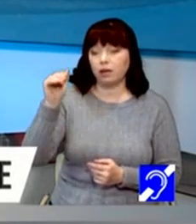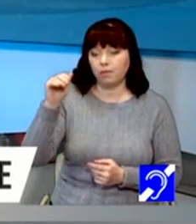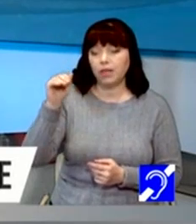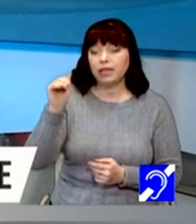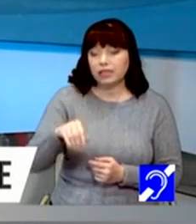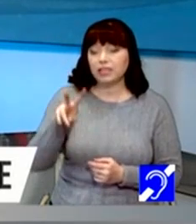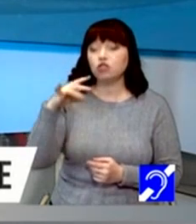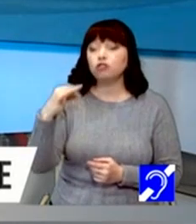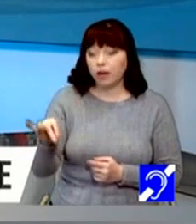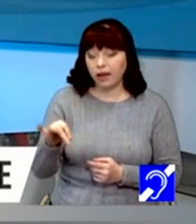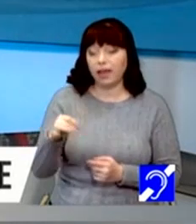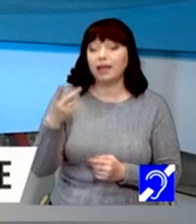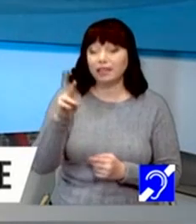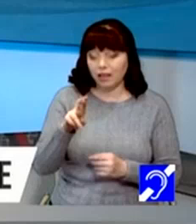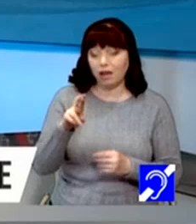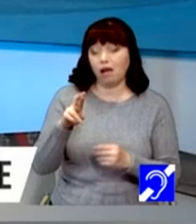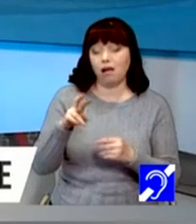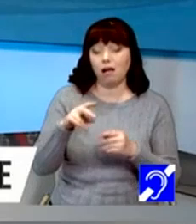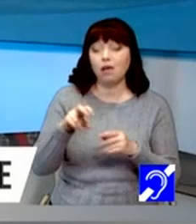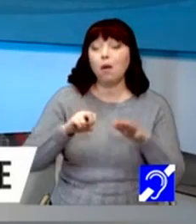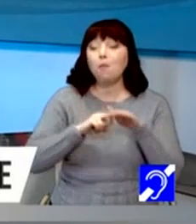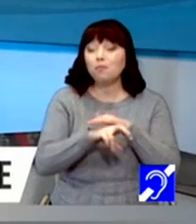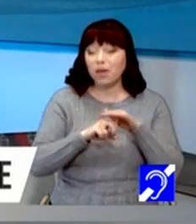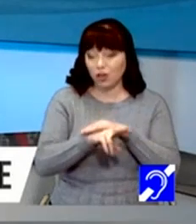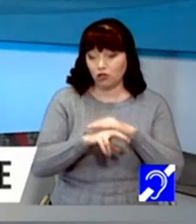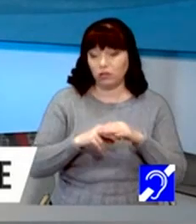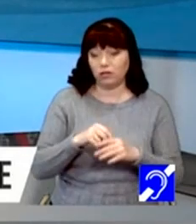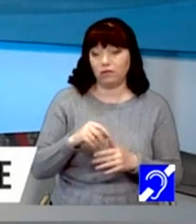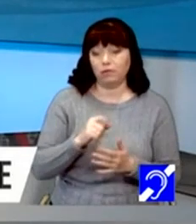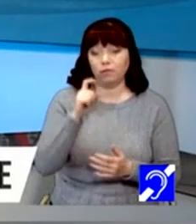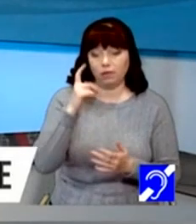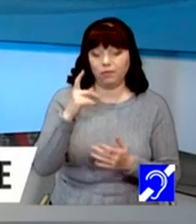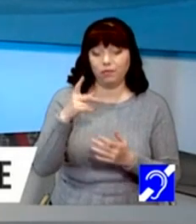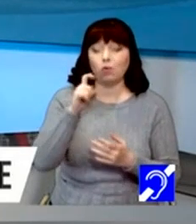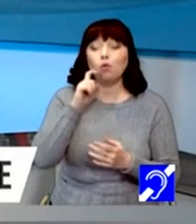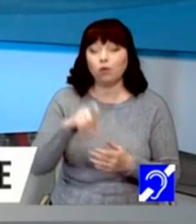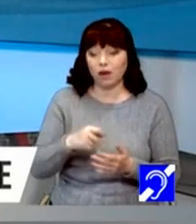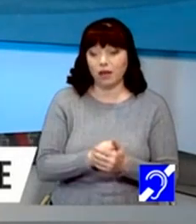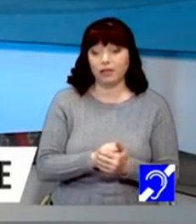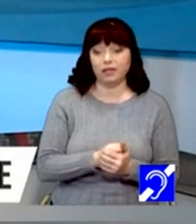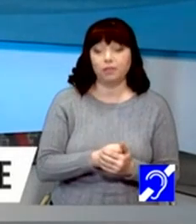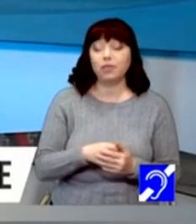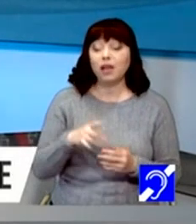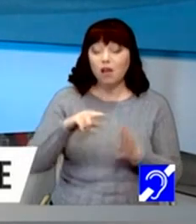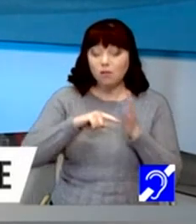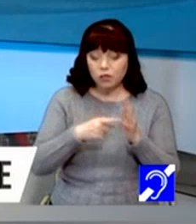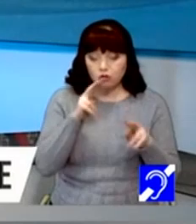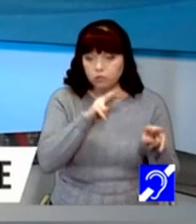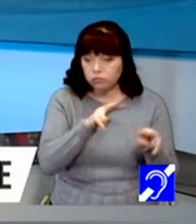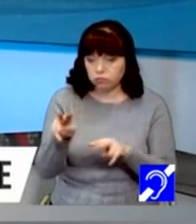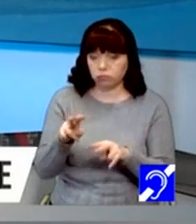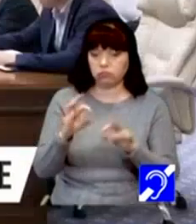intervenție al Guvernului banii vor fi utilizați pentru centrele de plasament temporar pentru refugiați în scopul monitorizării